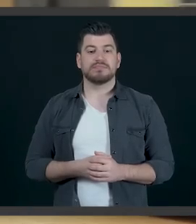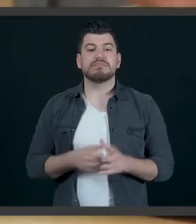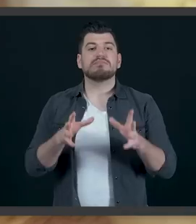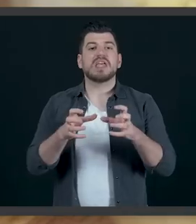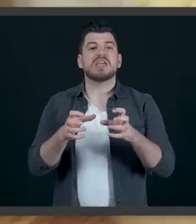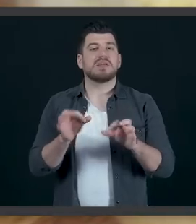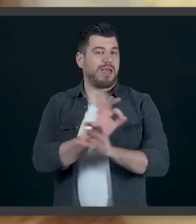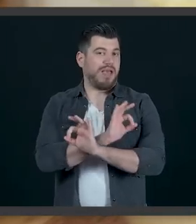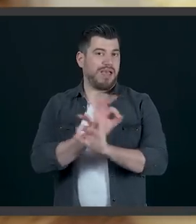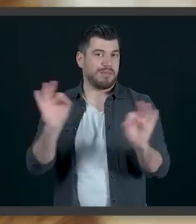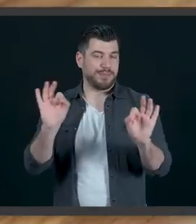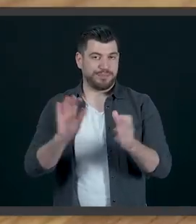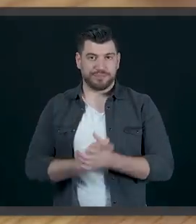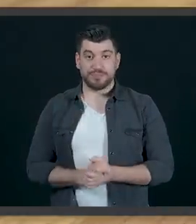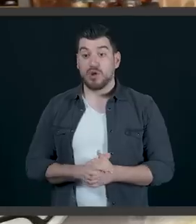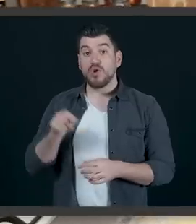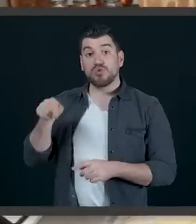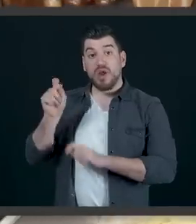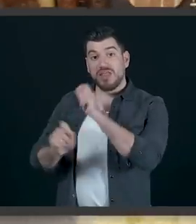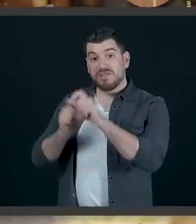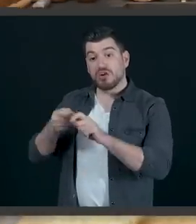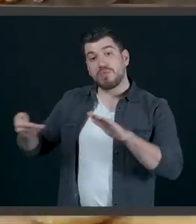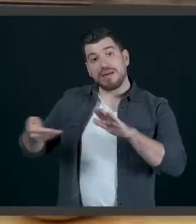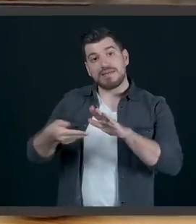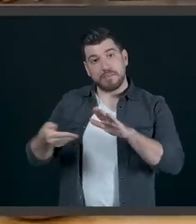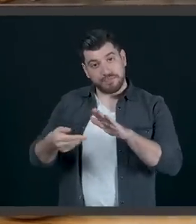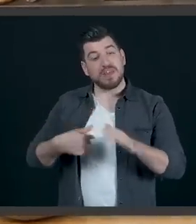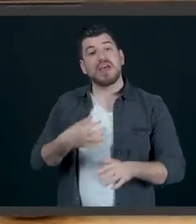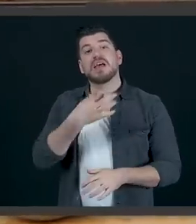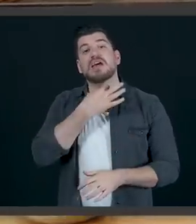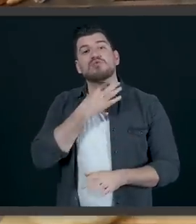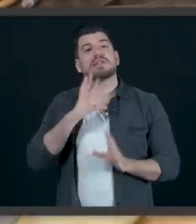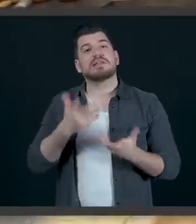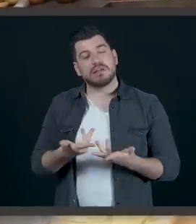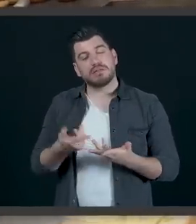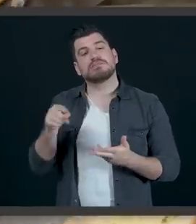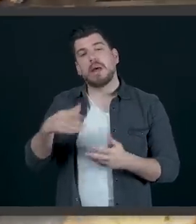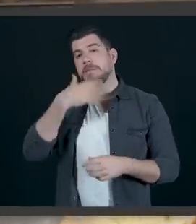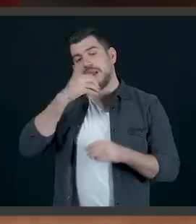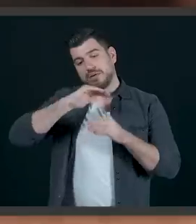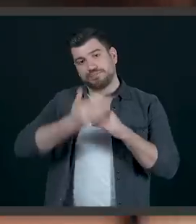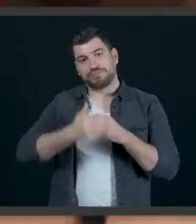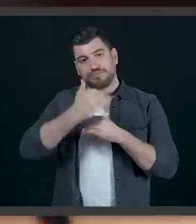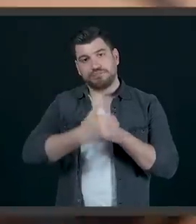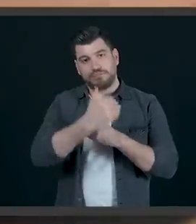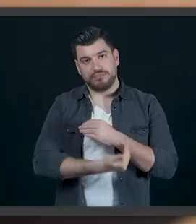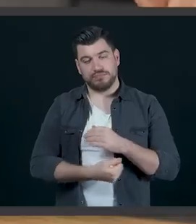Και η ζύμη μου είναι έτοιμη. Και πάμε τώρα για τη γέμιση. Χρειαζόμαστε τα μήλα μας πρώτα απ' όλα να βγάλουμε τη φλούδα τους.